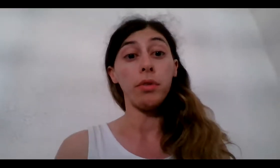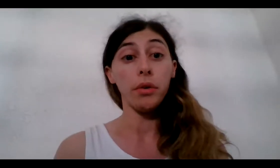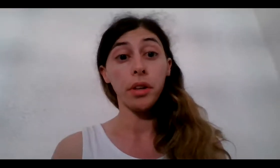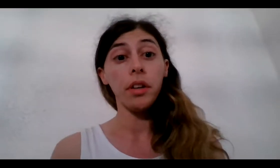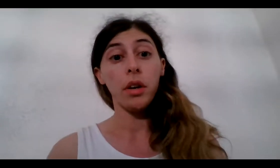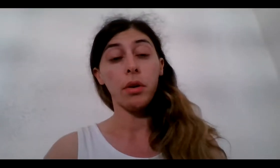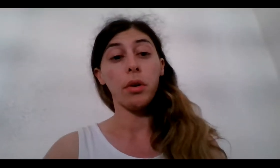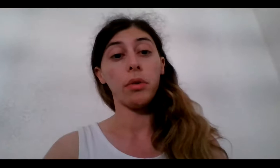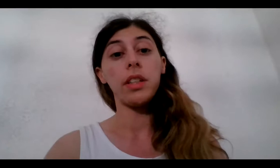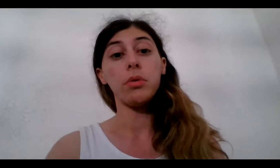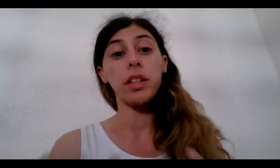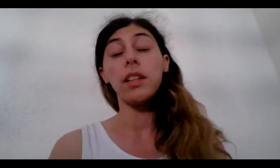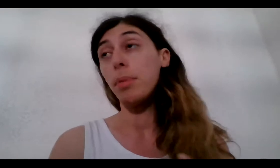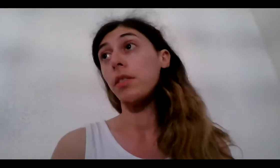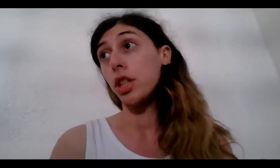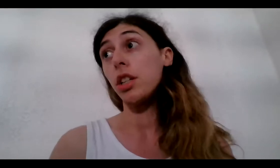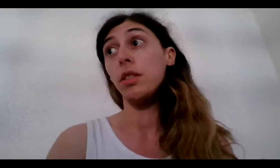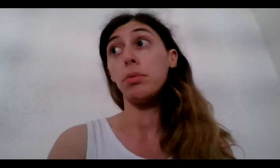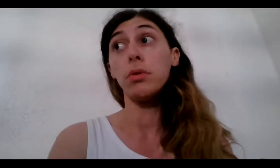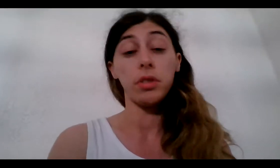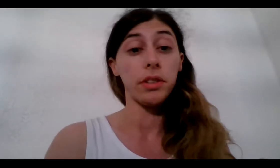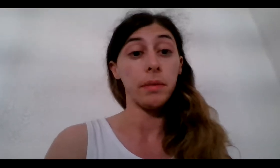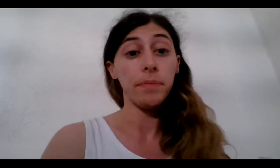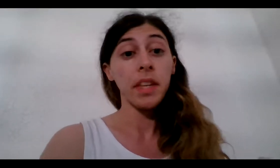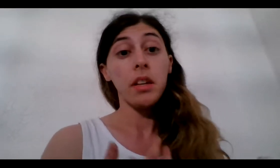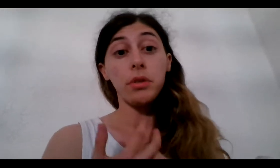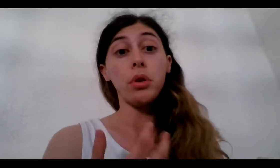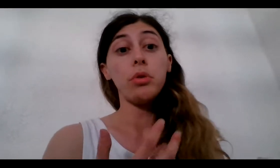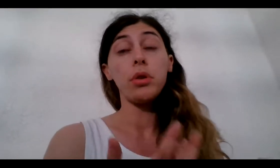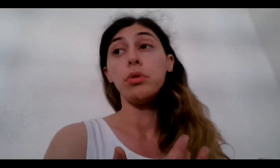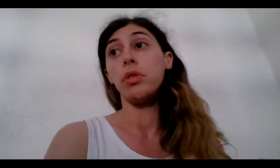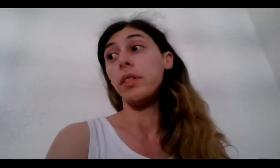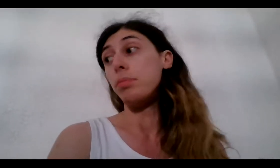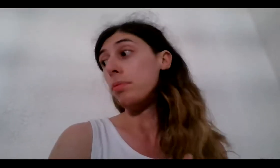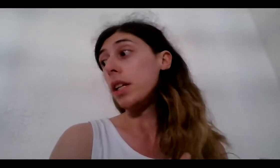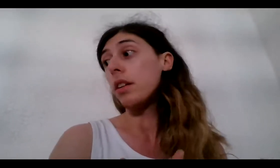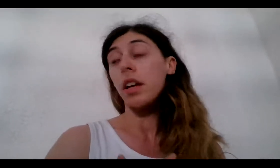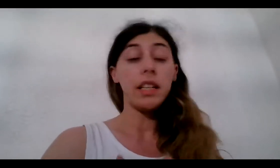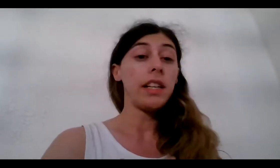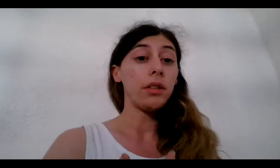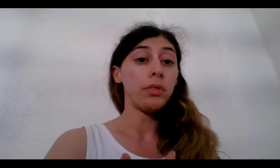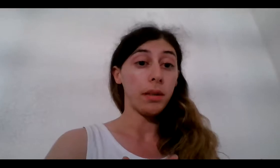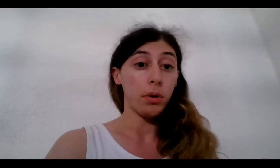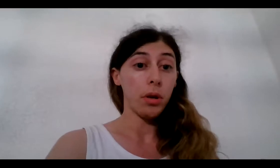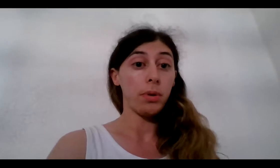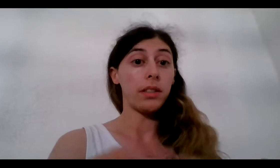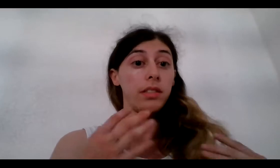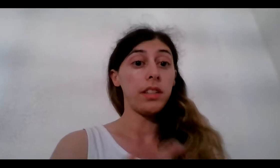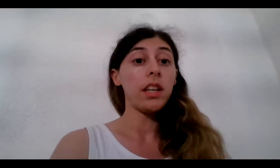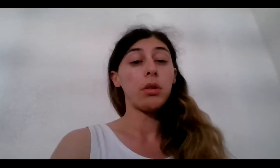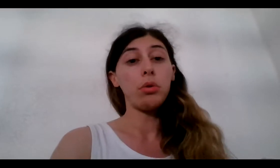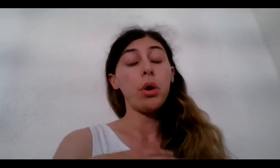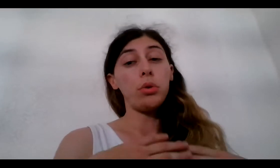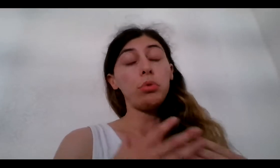loi en France, en ce qui concerne la prise en charge des soins de santé. Dans le code de santé publique, il y a notamment